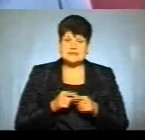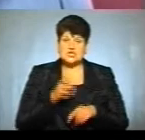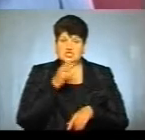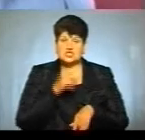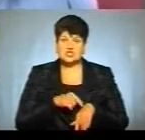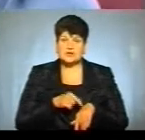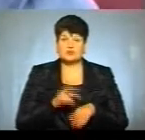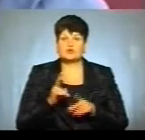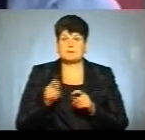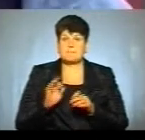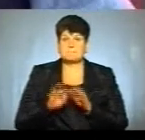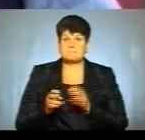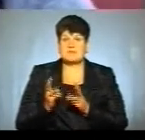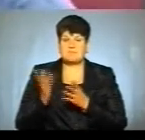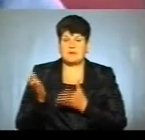хтось підпалив. Ну,